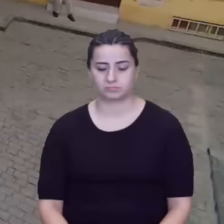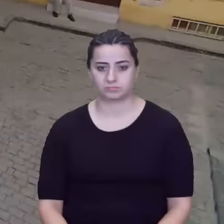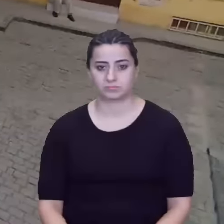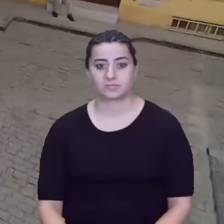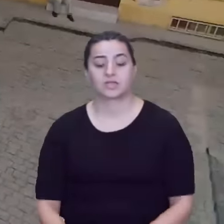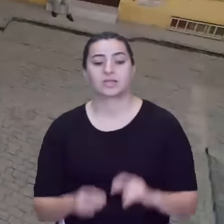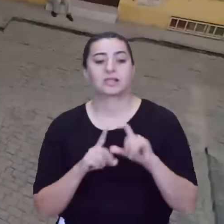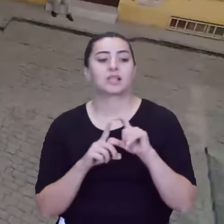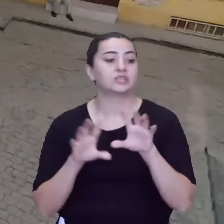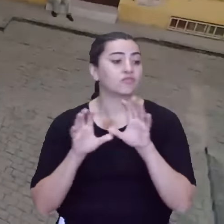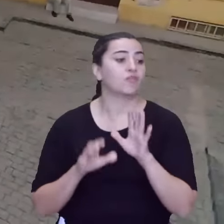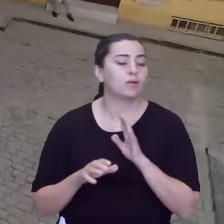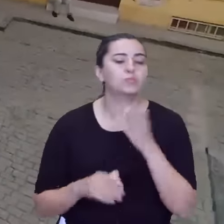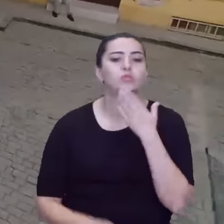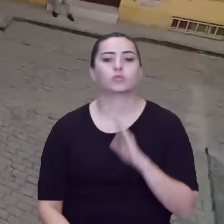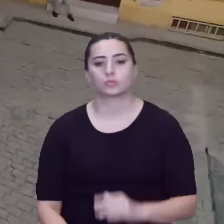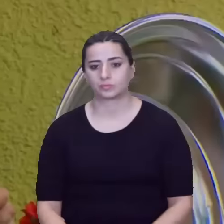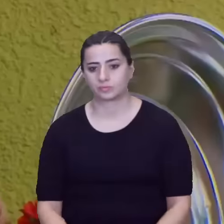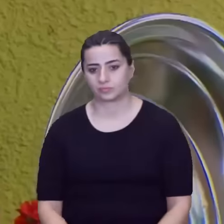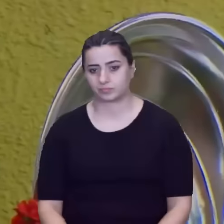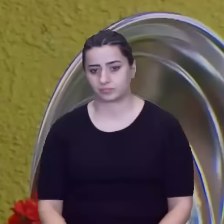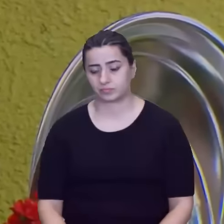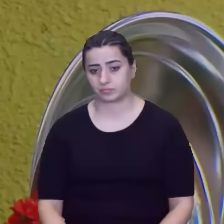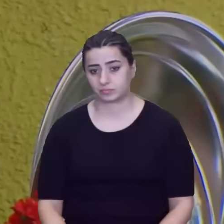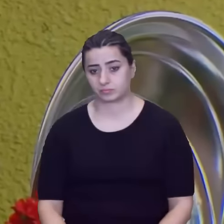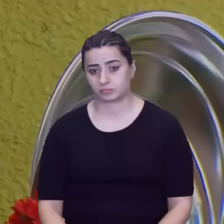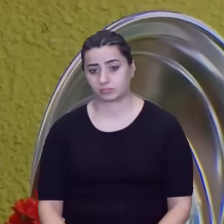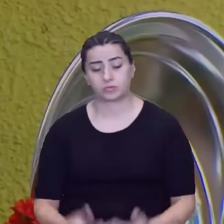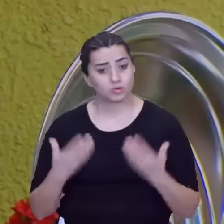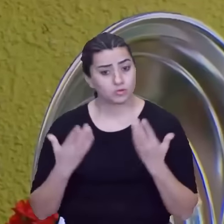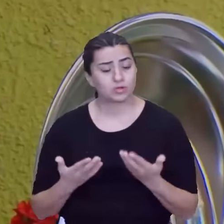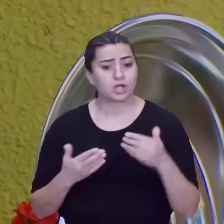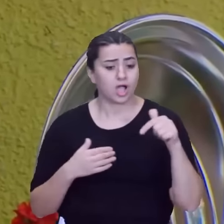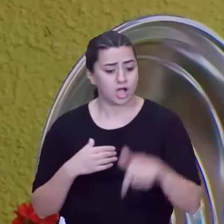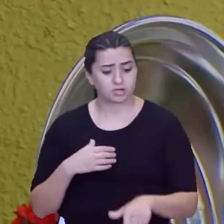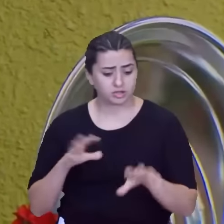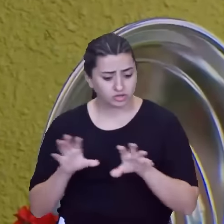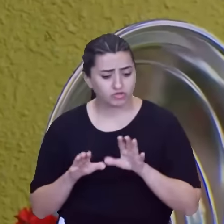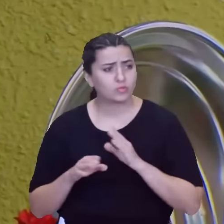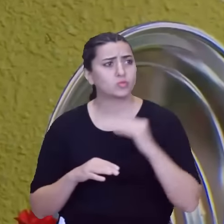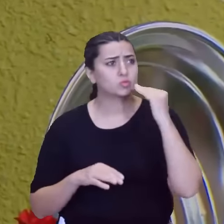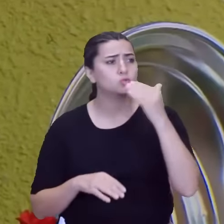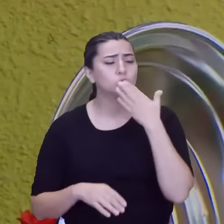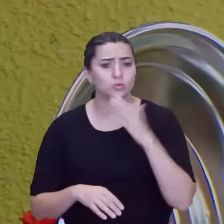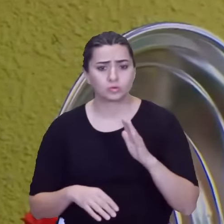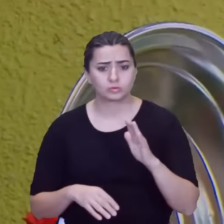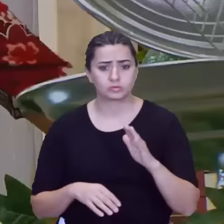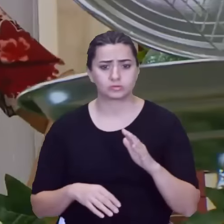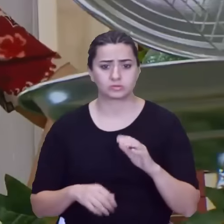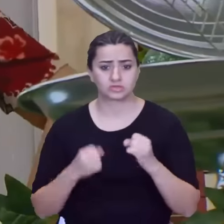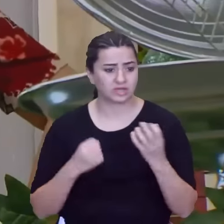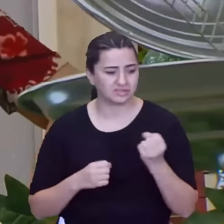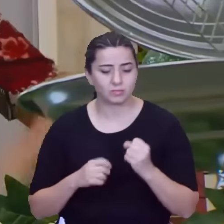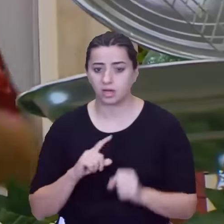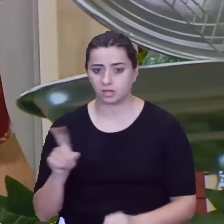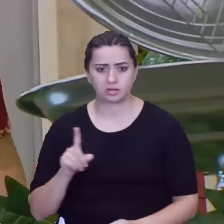Dilek çekiyor mu? Çekmiyor. Allah'ım ya Rabbim ya. Altta çekiyor, burada çekmiyor. Kuşu alabilir miyiz?